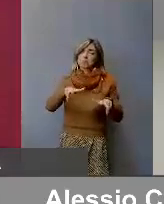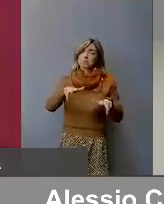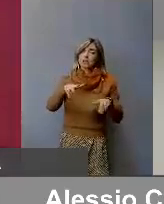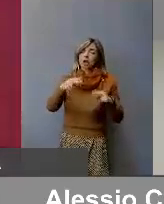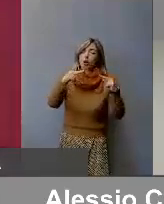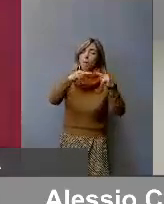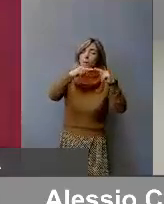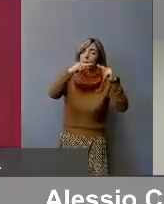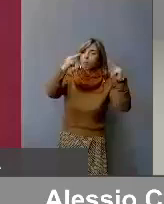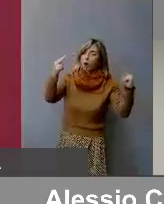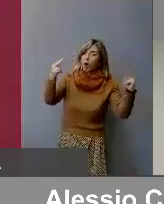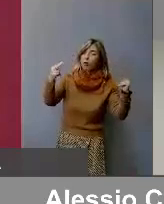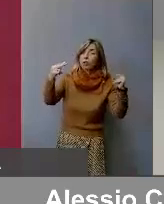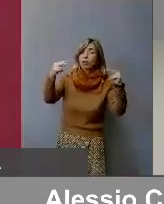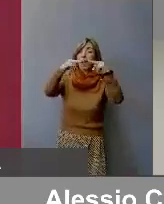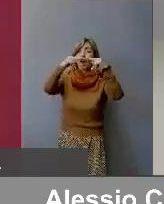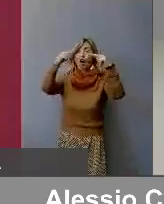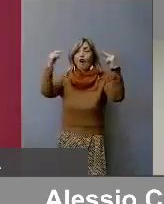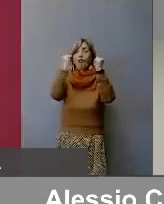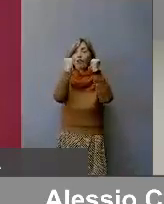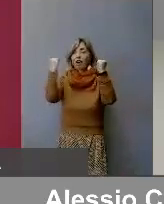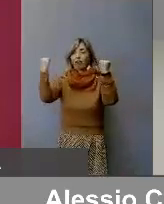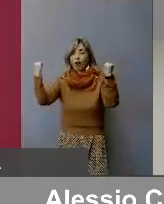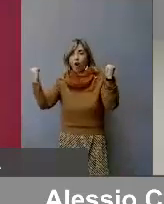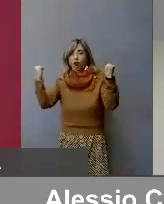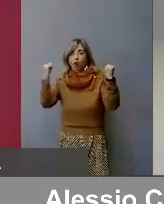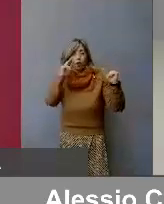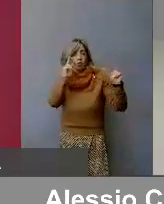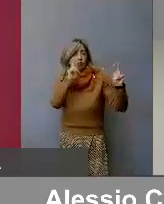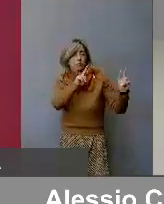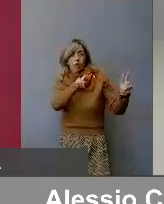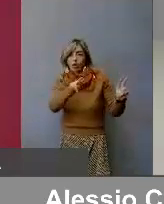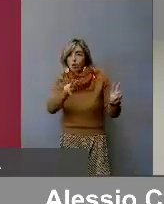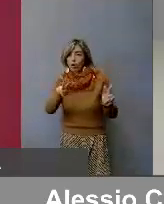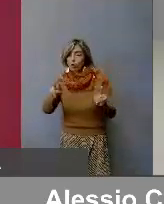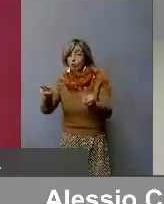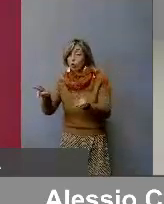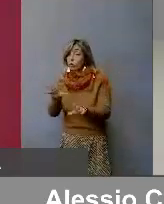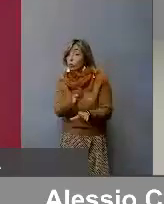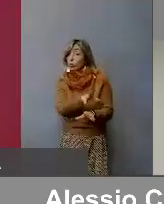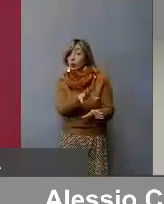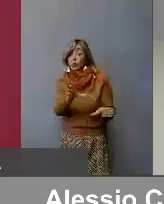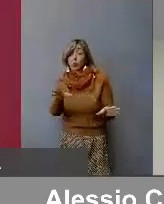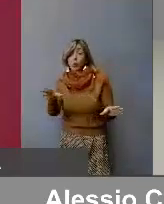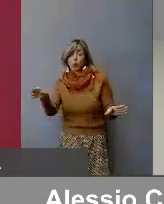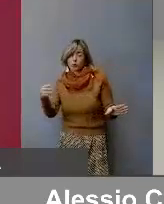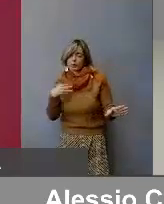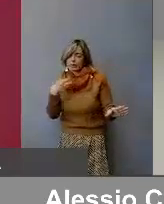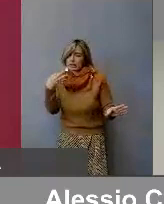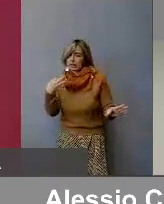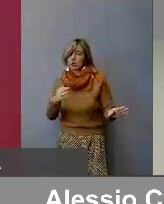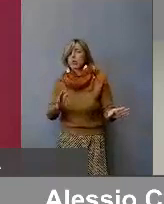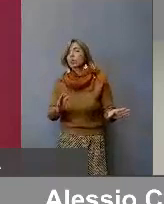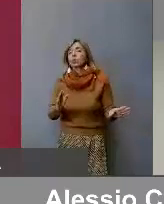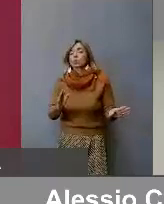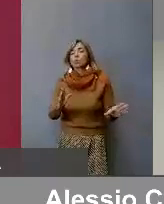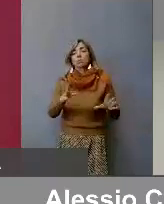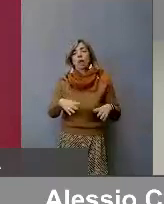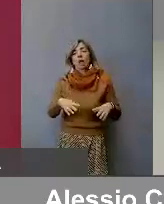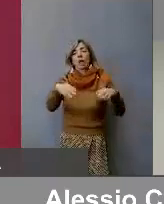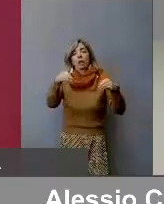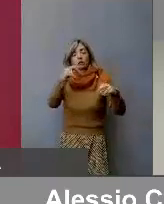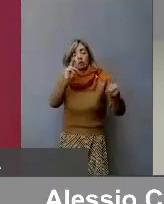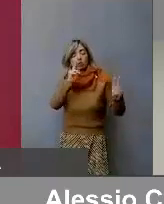e viadotti presenti sul territorio cittadino era stato avviato un censimento era stato affare dato anche